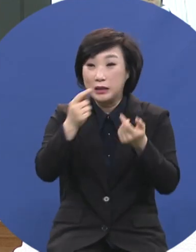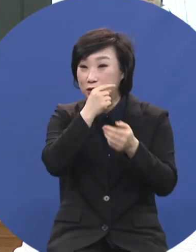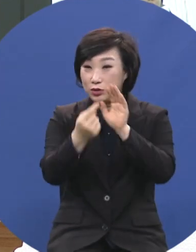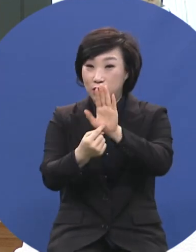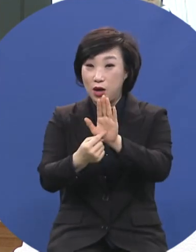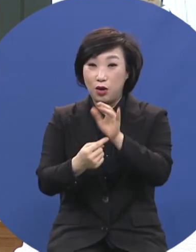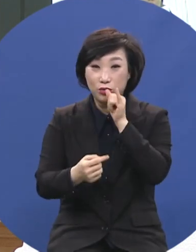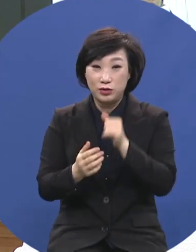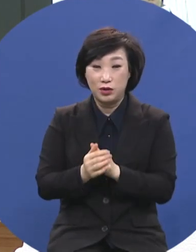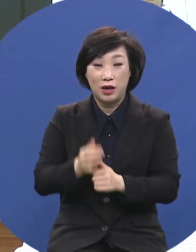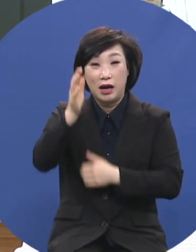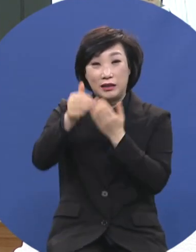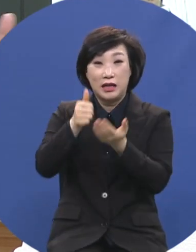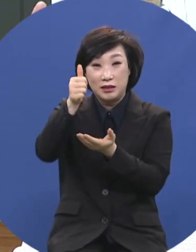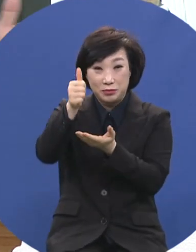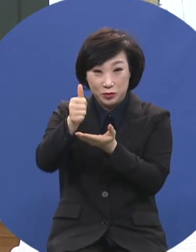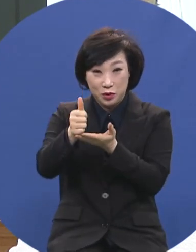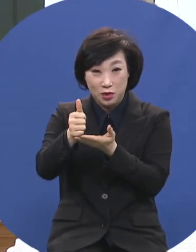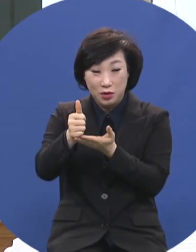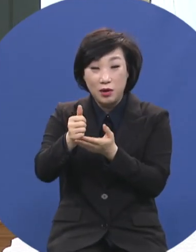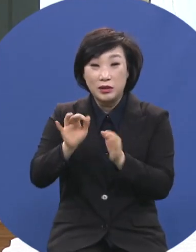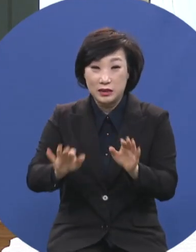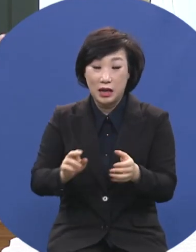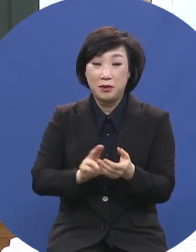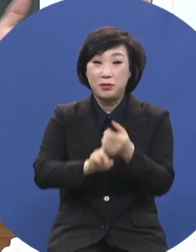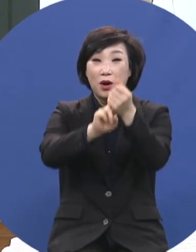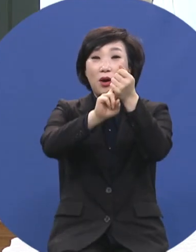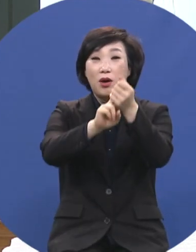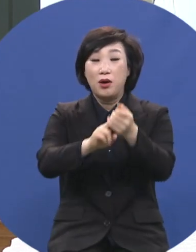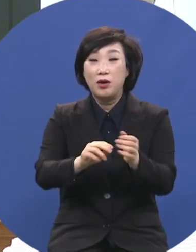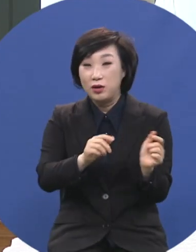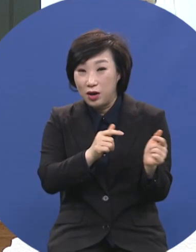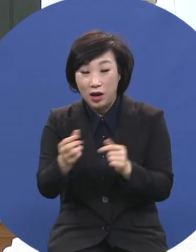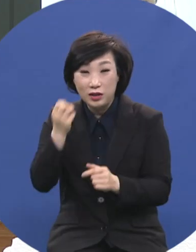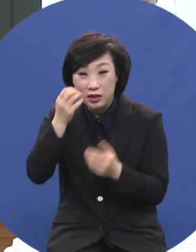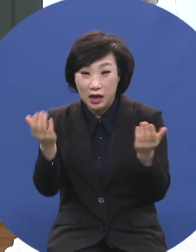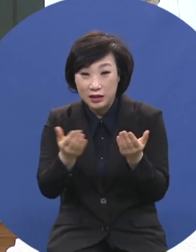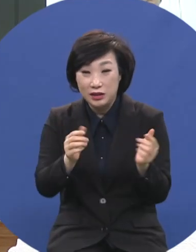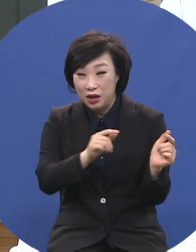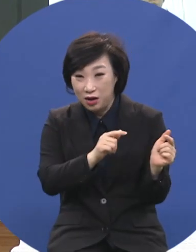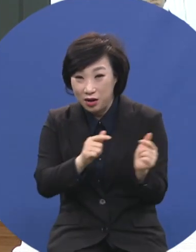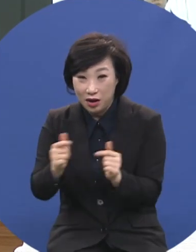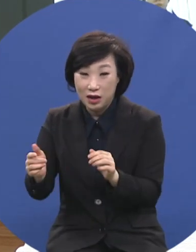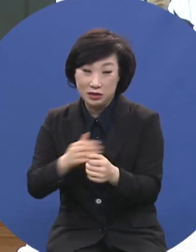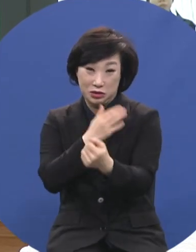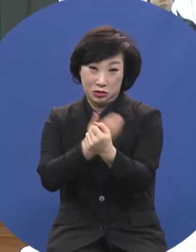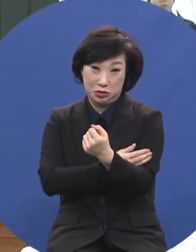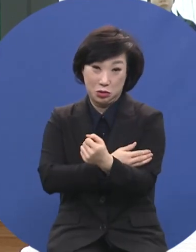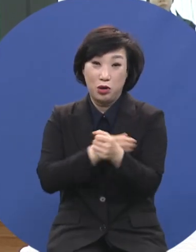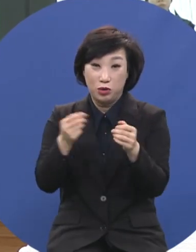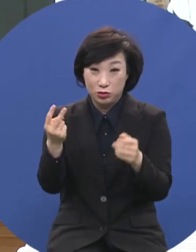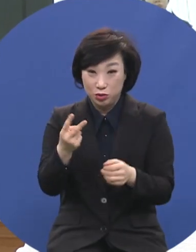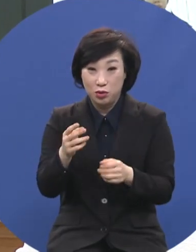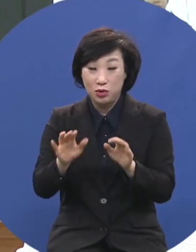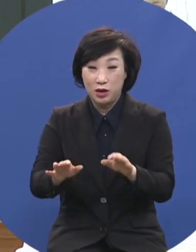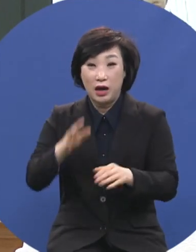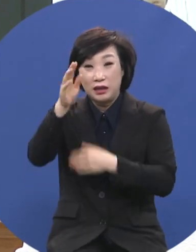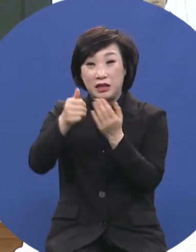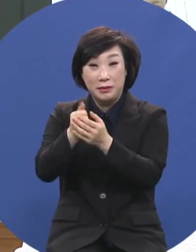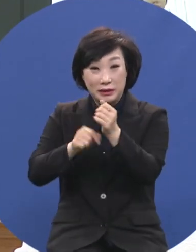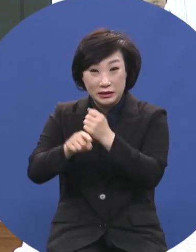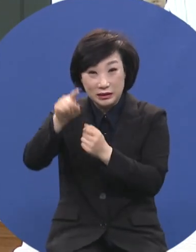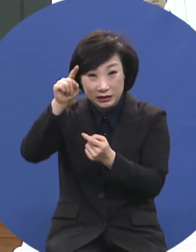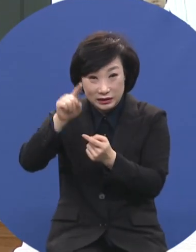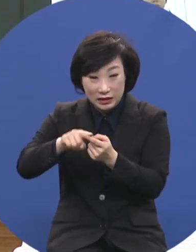바니 하나님도 표적들과 기사들과 여러 가지 능력과 및 자기